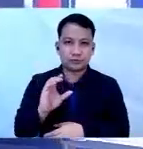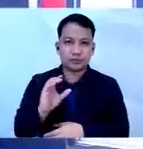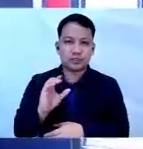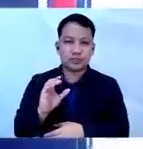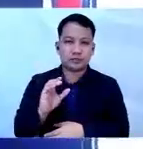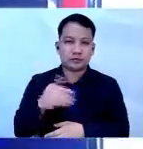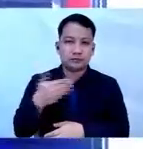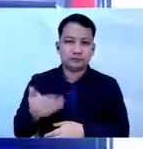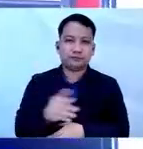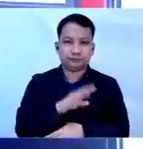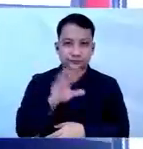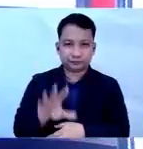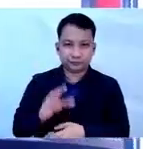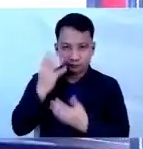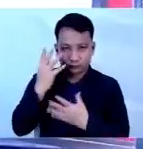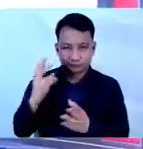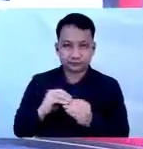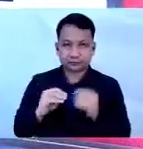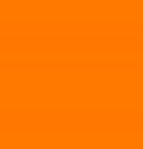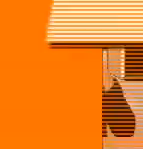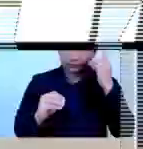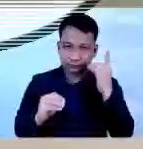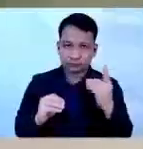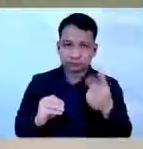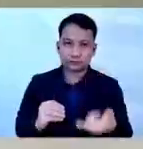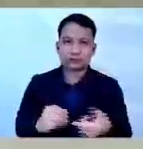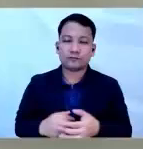frontline ng balitang yan, si Gary De Leon.